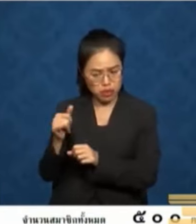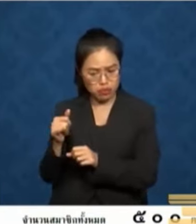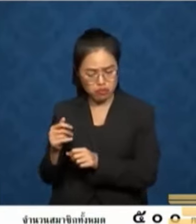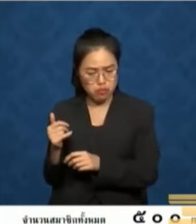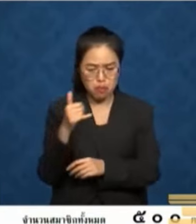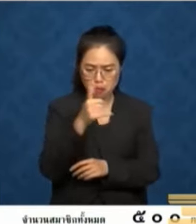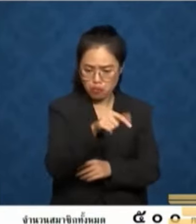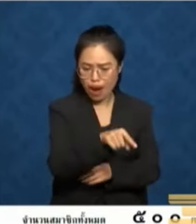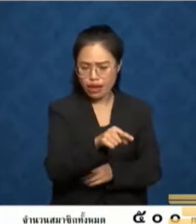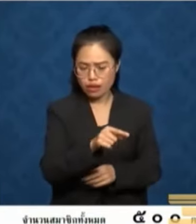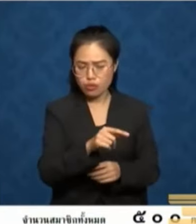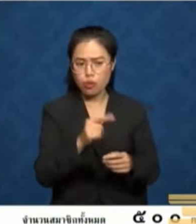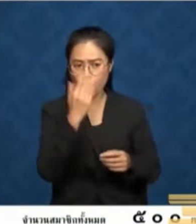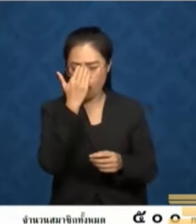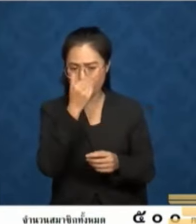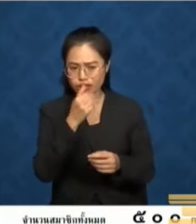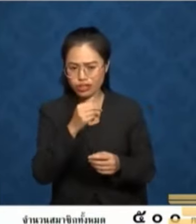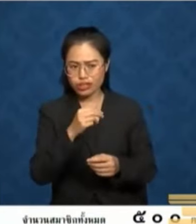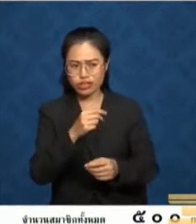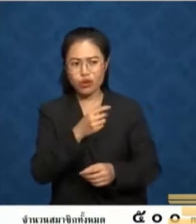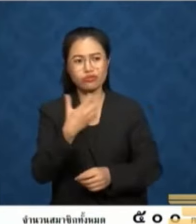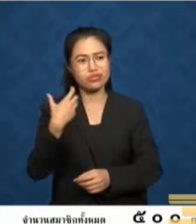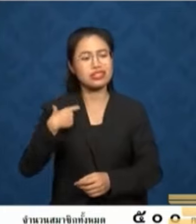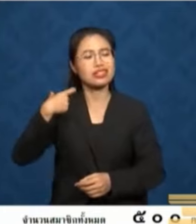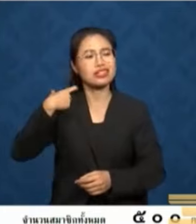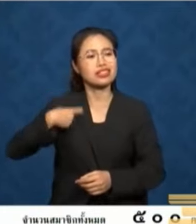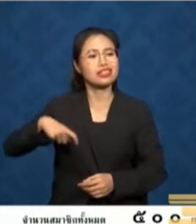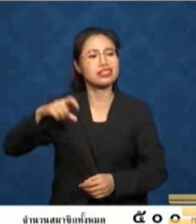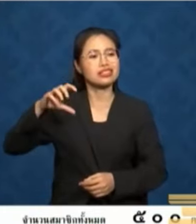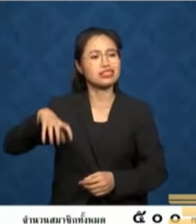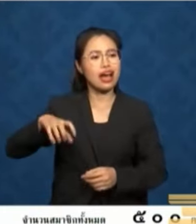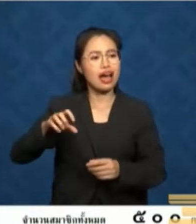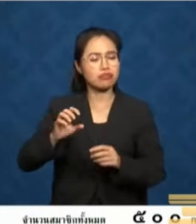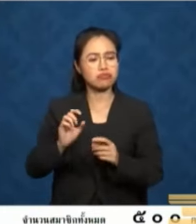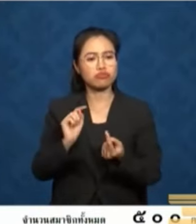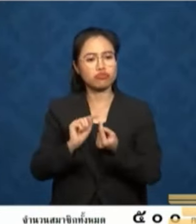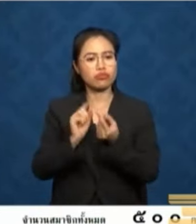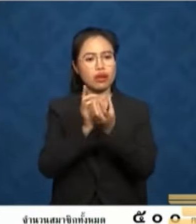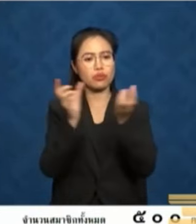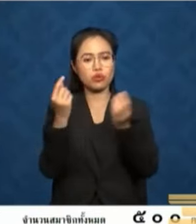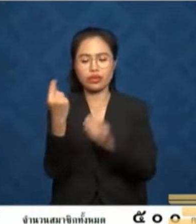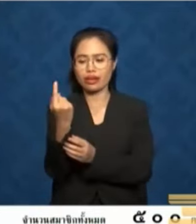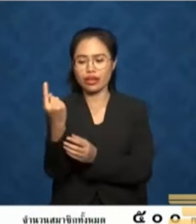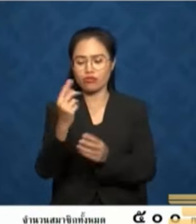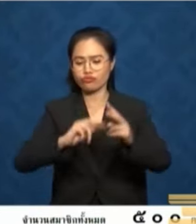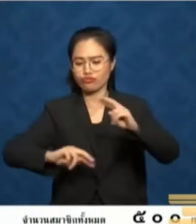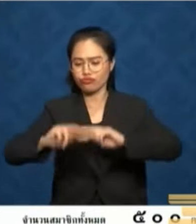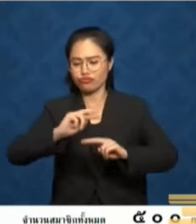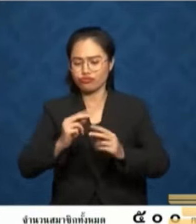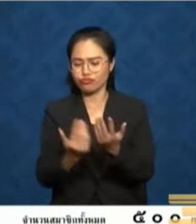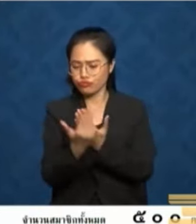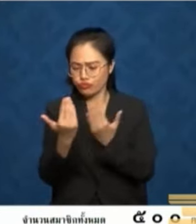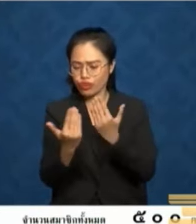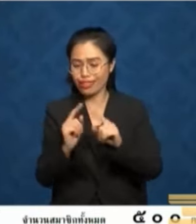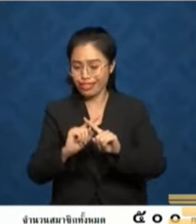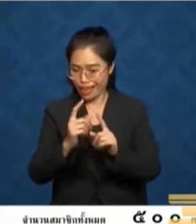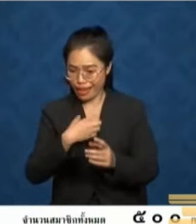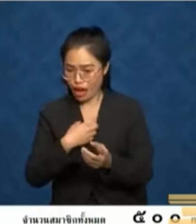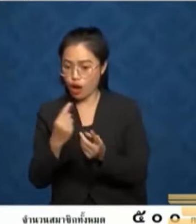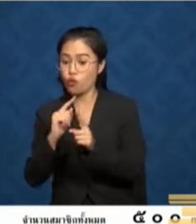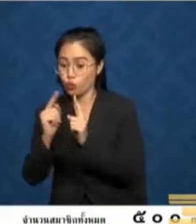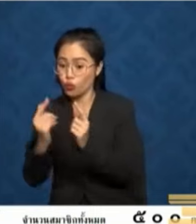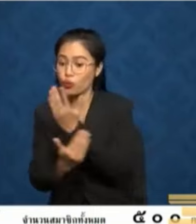ไม่ก็ยืในศาลรัฐธรรมนูญเท่านั้นให้ก็วินิจฉัยติดความแต่ผมไม่อยากให้ทำถึงขั้นนั้นหรอกครับเพียงแต่ว่ามามหาือกันแล้วก็ไม่